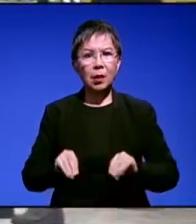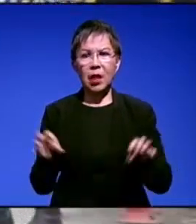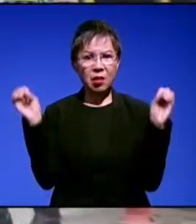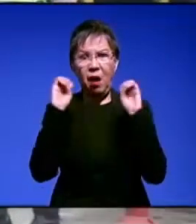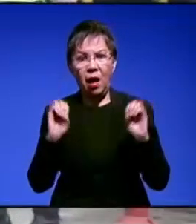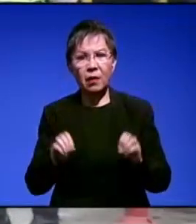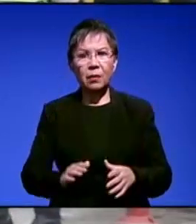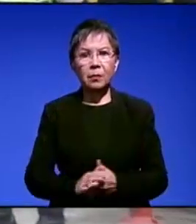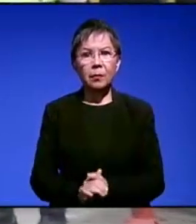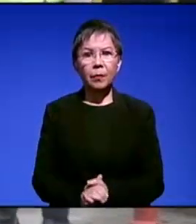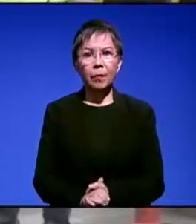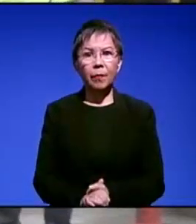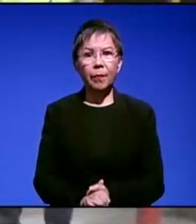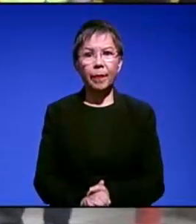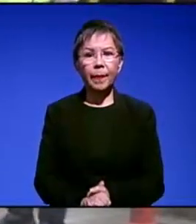kan?